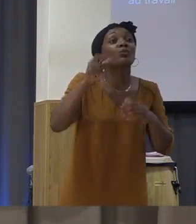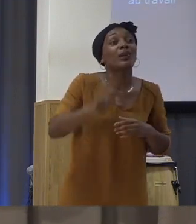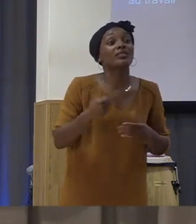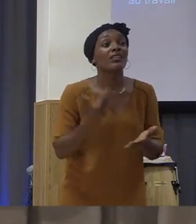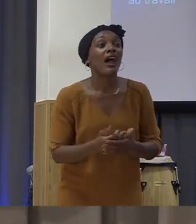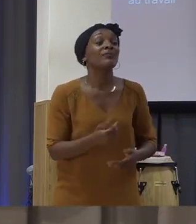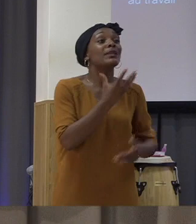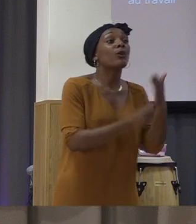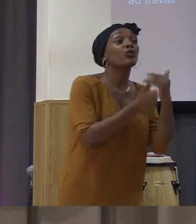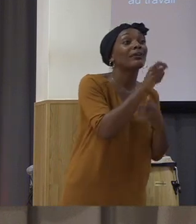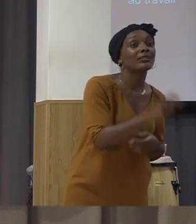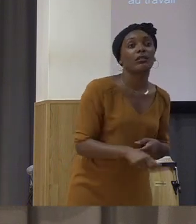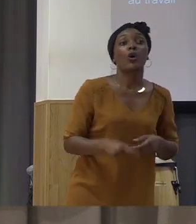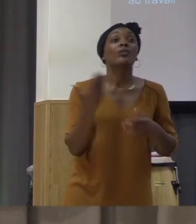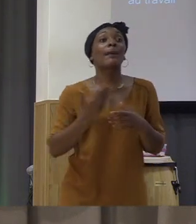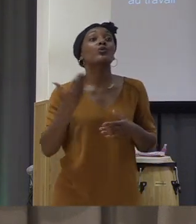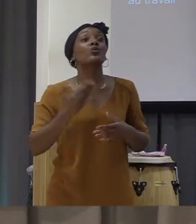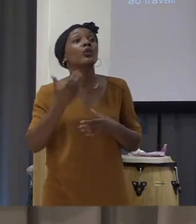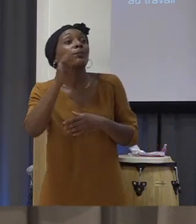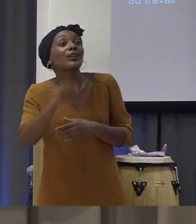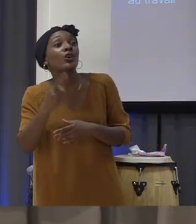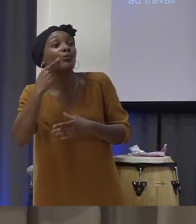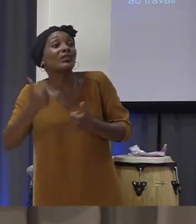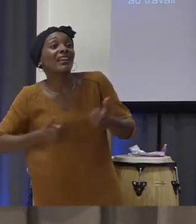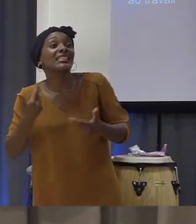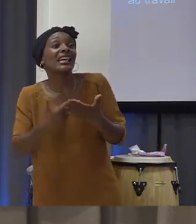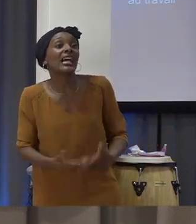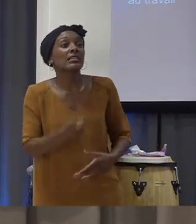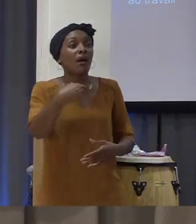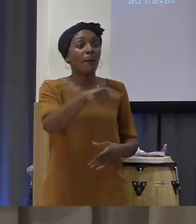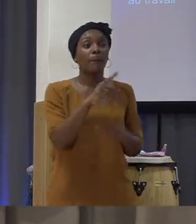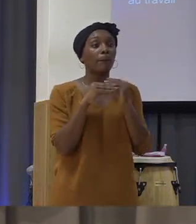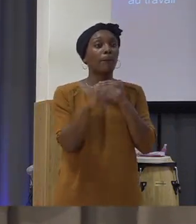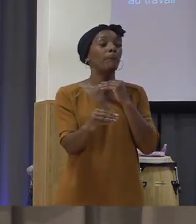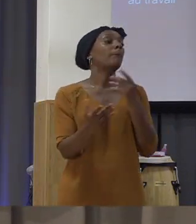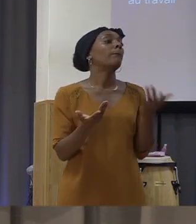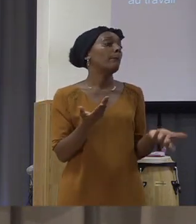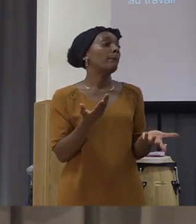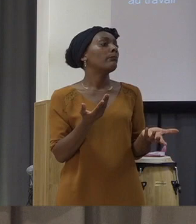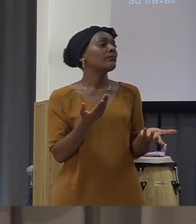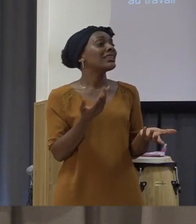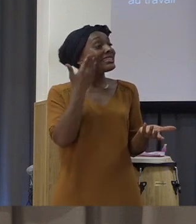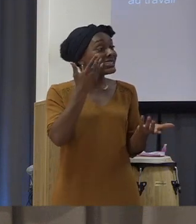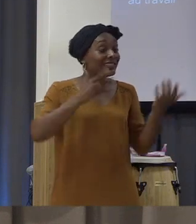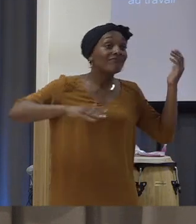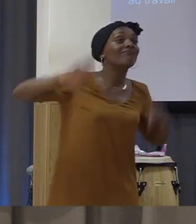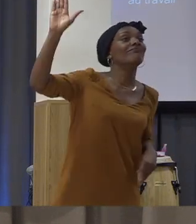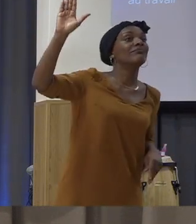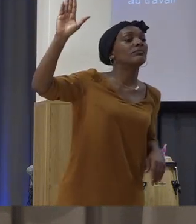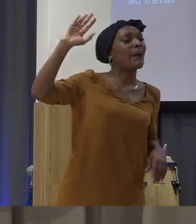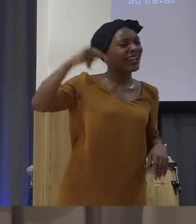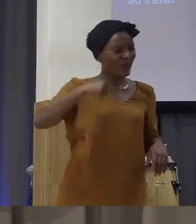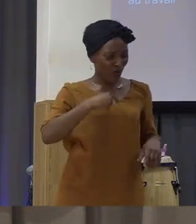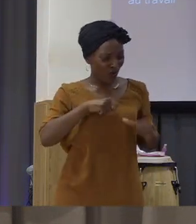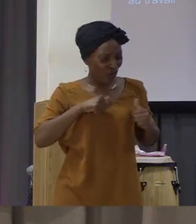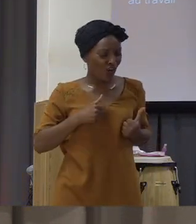Et lorsqu'on s'engage pour le Seigneur, après, on doit le faire avec sérieux. On doit le faire avec cœur. Et